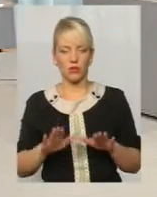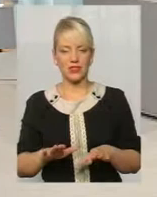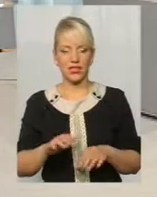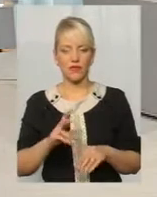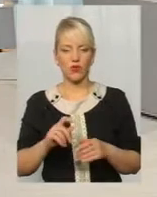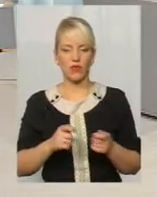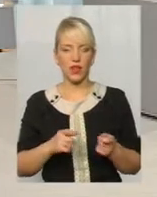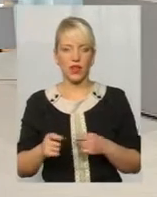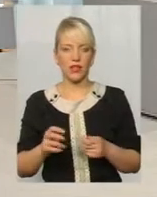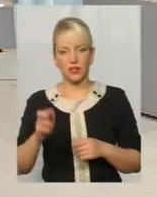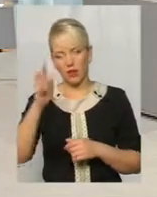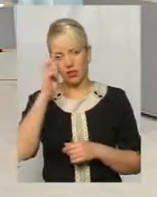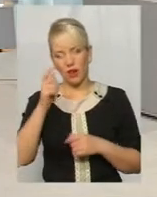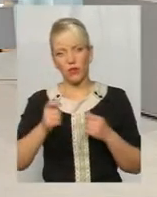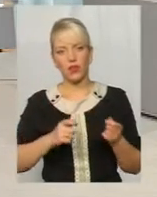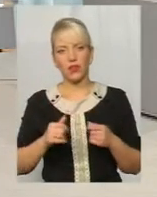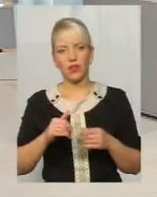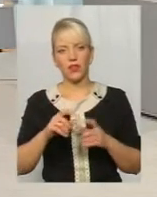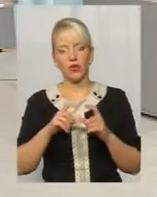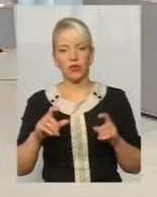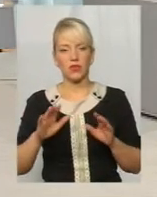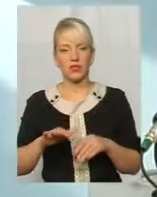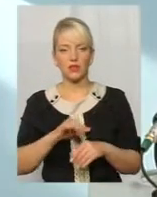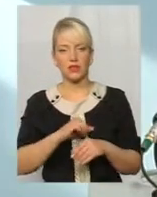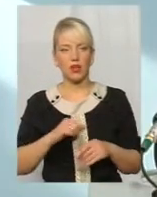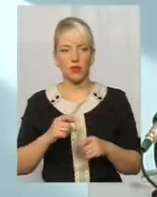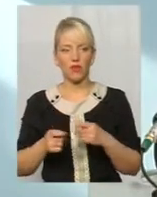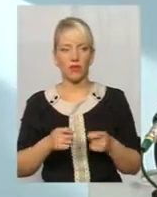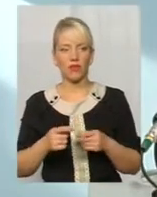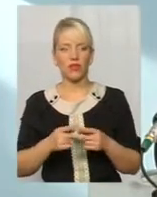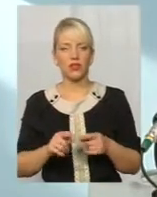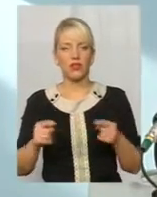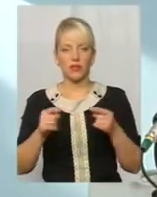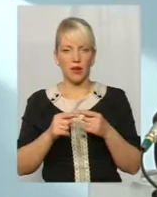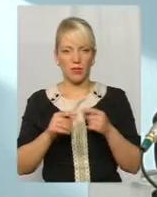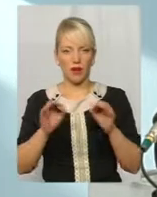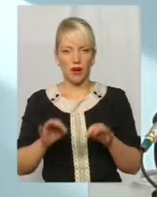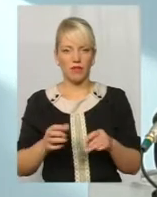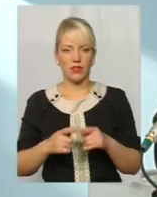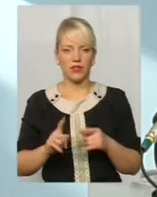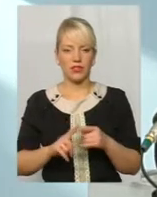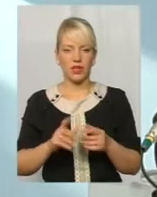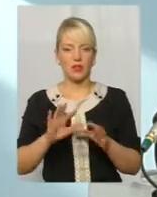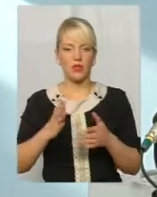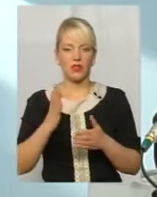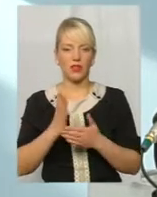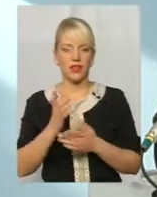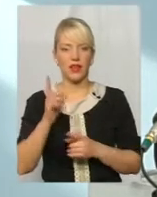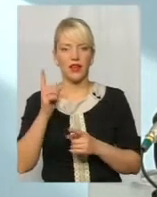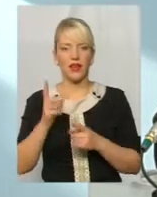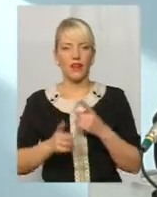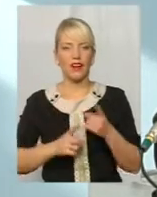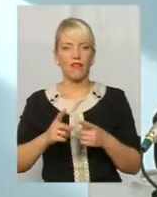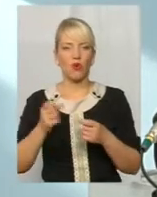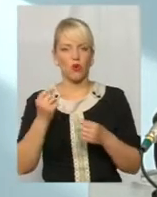влади, і державної влади, і органів місцевого самоврядування. Абсолютно правильно. Цей момент є революційним в законі, тому що